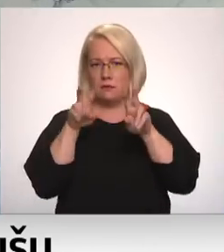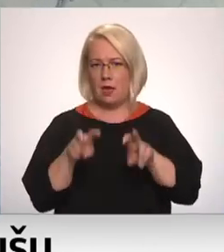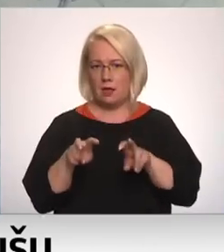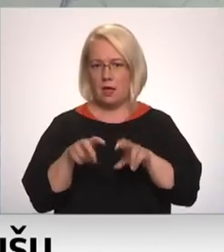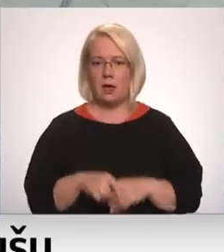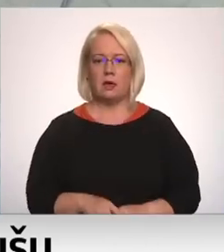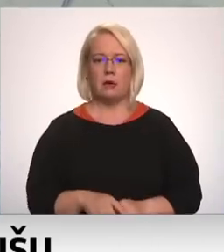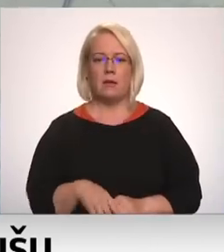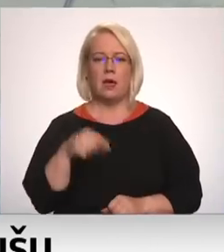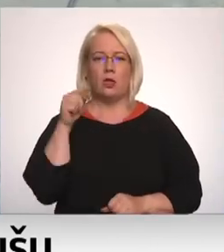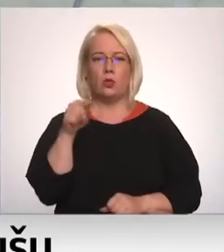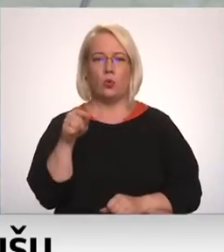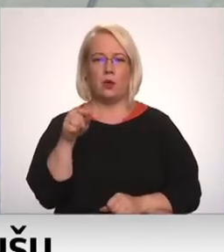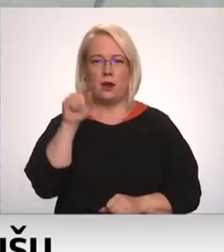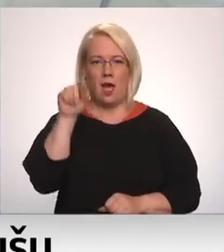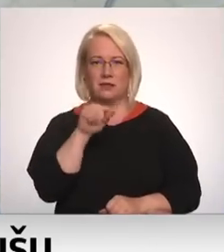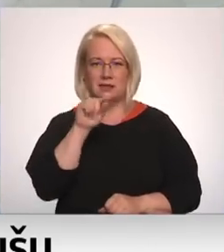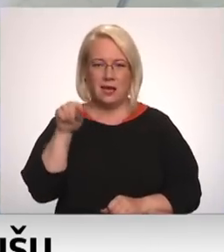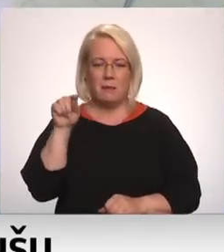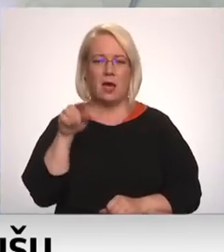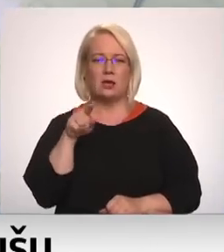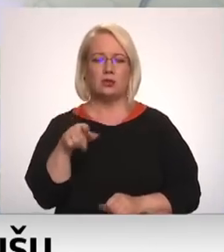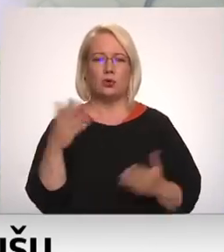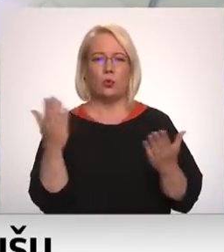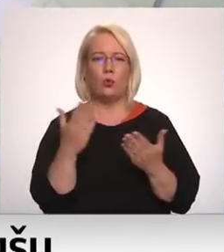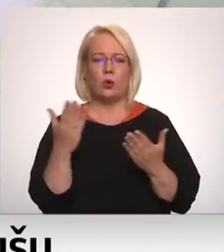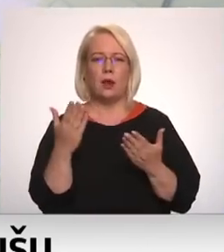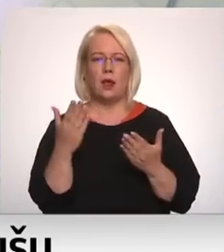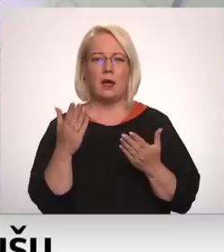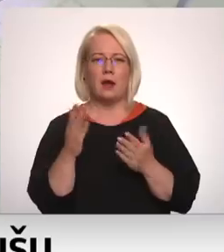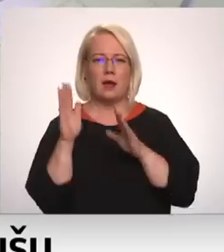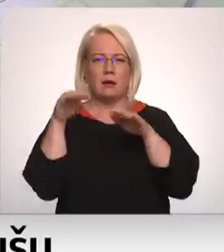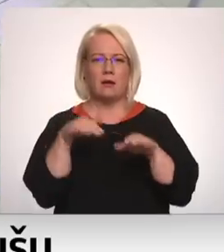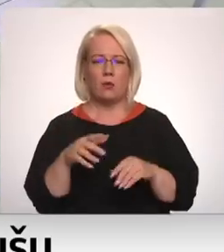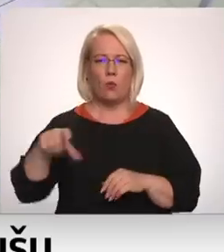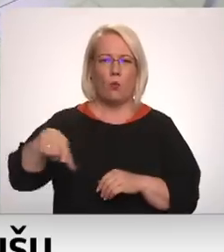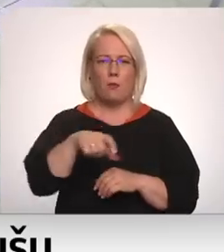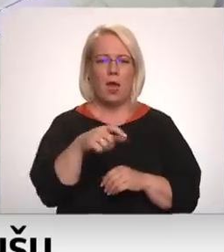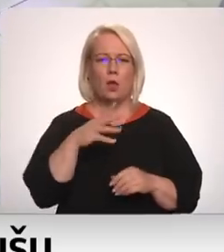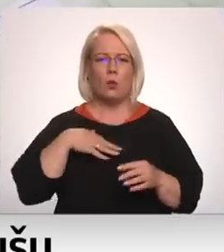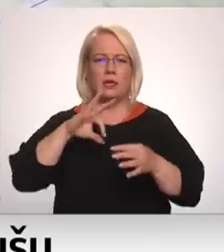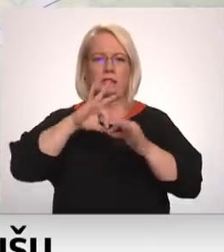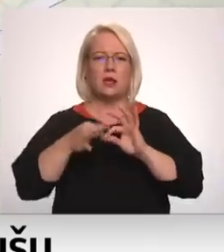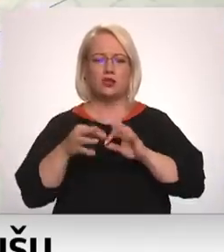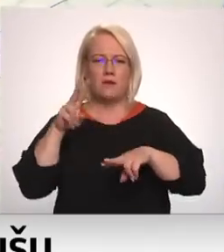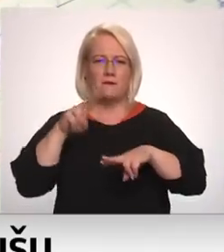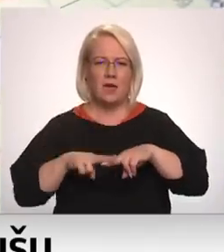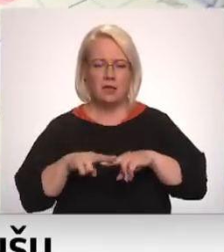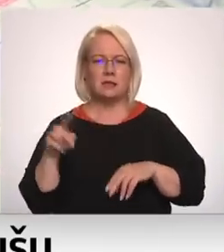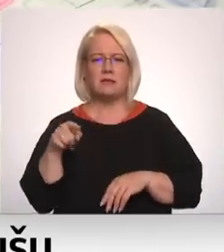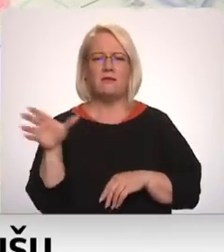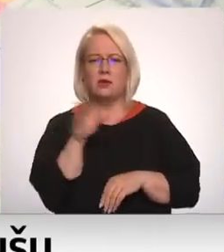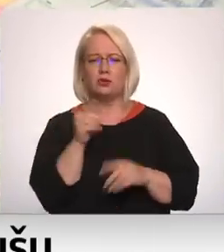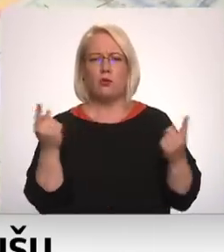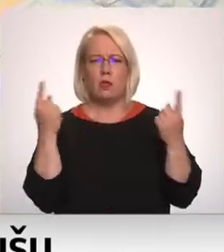Šie te ir atzīmes, kur ir kritals pāri upei. Tas ir sarežģītākās vietas, kuras tika laikam nemitīgi